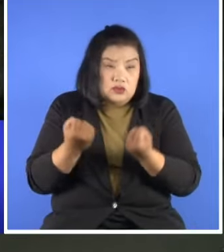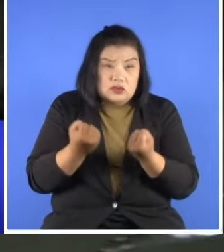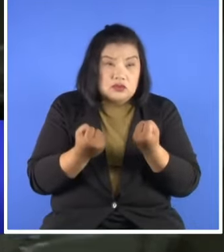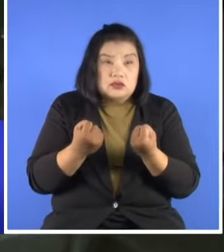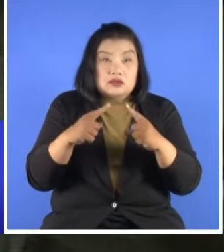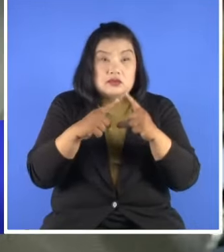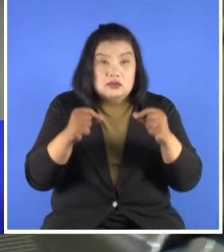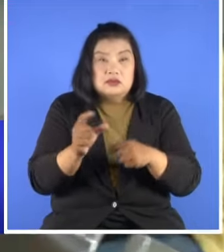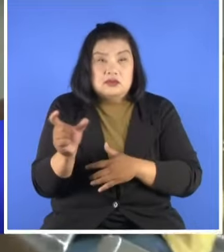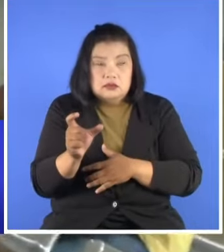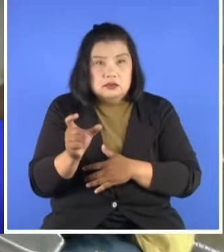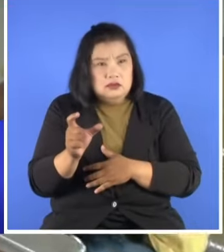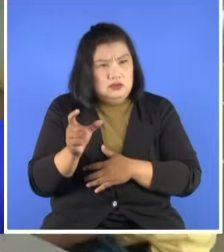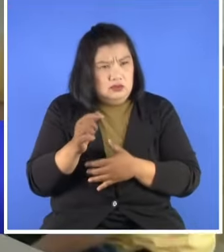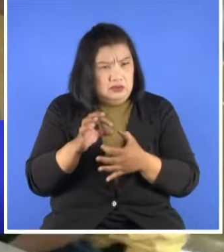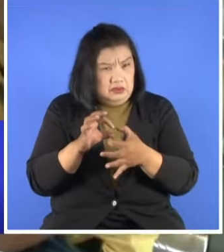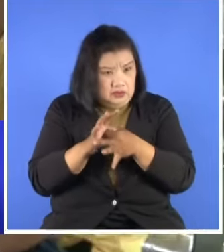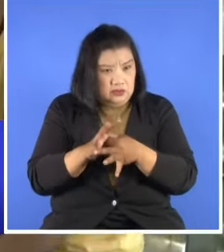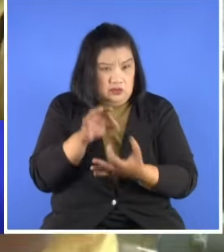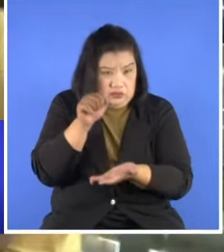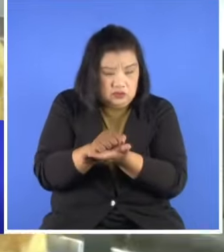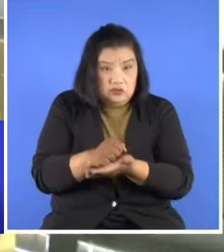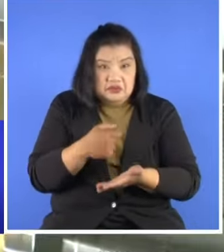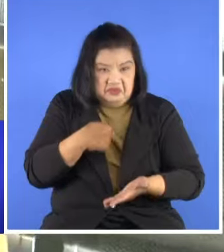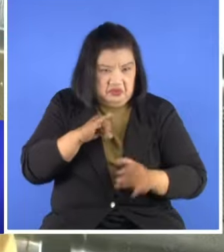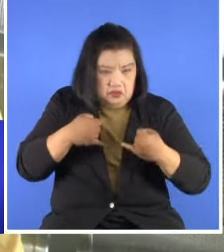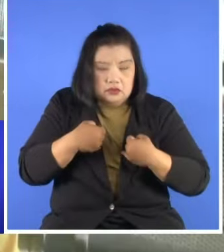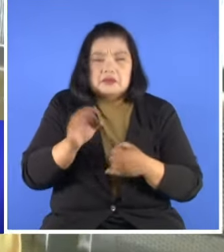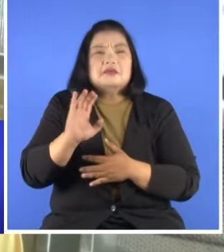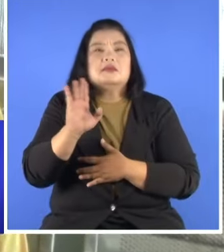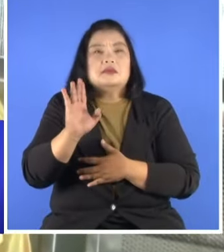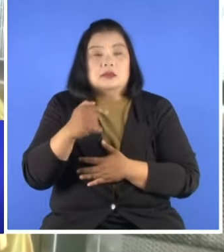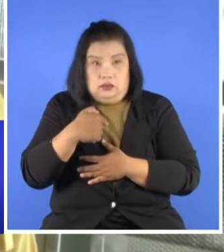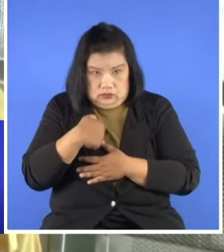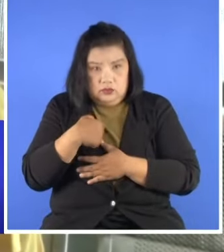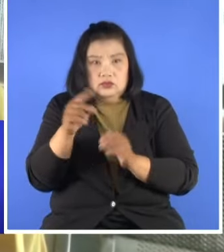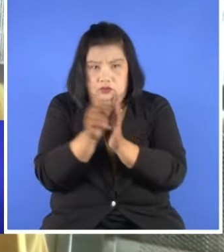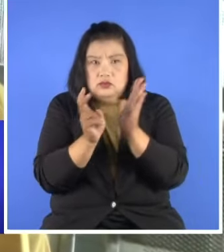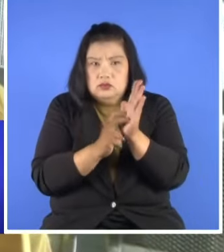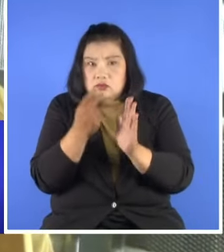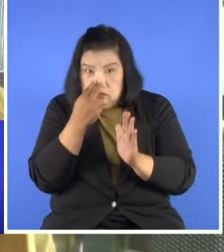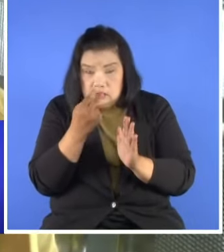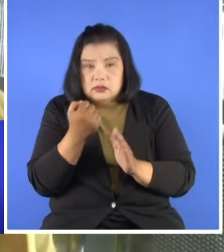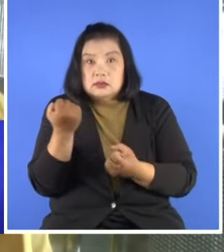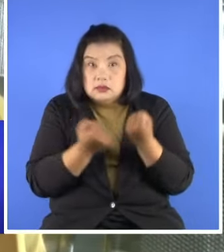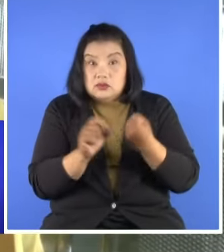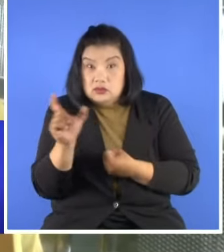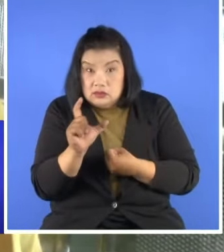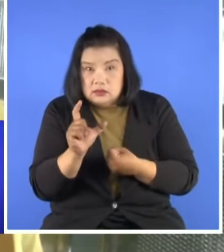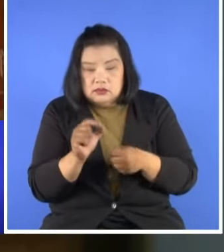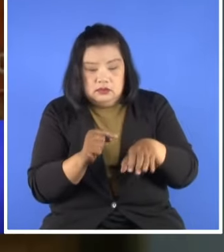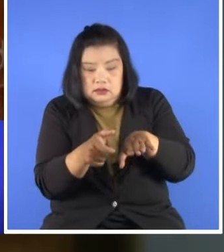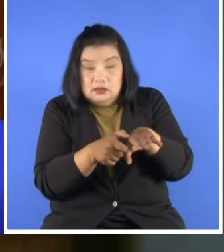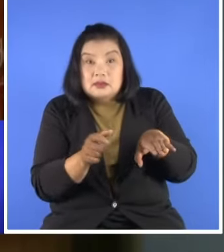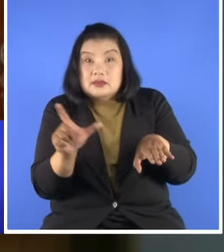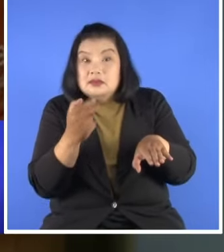ทางนะผมนี่ทำมาหากินอย่างถูกต้องรถแท็กซี่ป้ายเหลืองก็ถูกต้องตามกฎหมายขับแท็กซี่มาแล้วทั่วรังสิตไม่